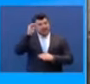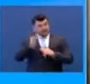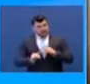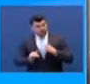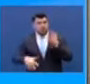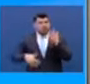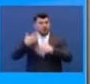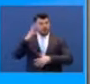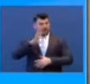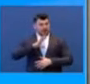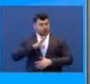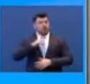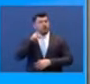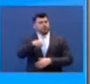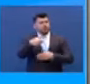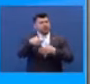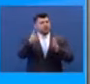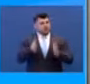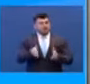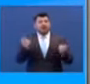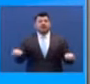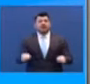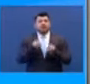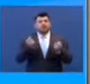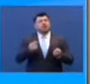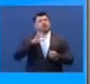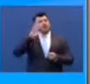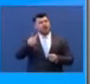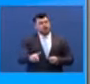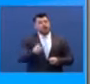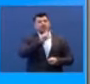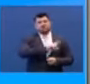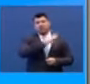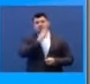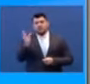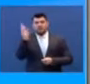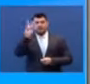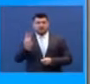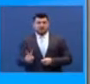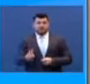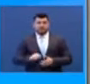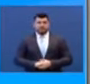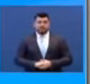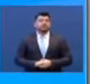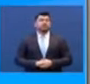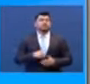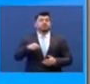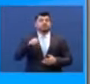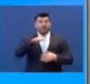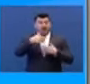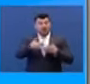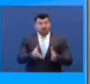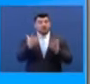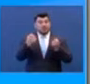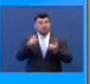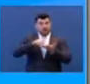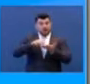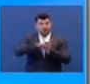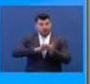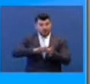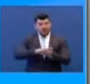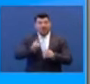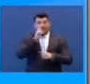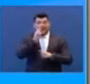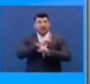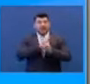τότε το τμήμα λειτουργεί καθημερινά. Στις αίθουσες θα υπάρχουν αντισηπτικά προβλέπεται καθαρισμός δύο φορές